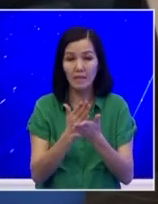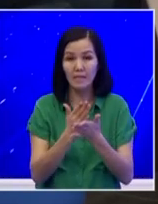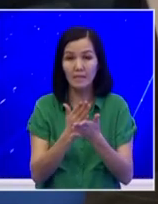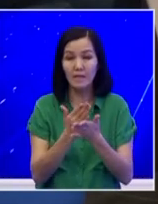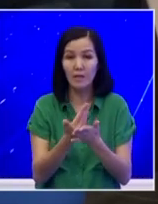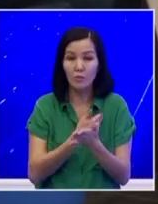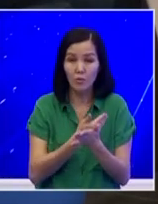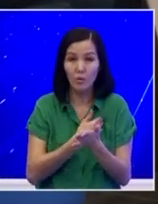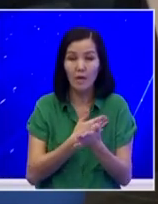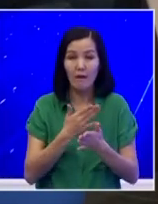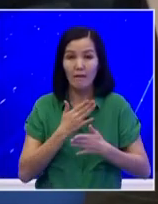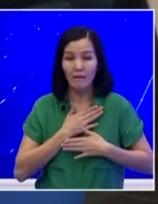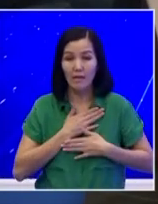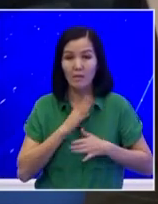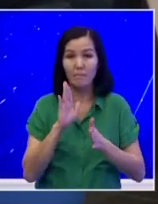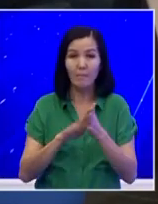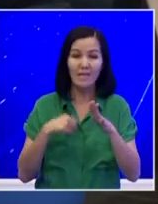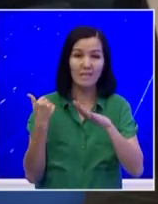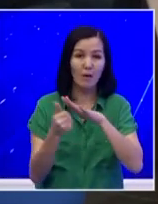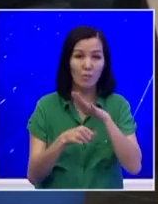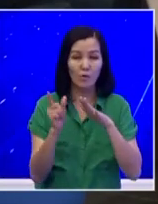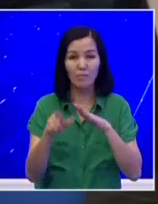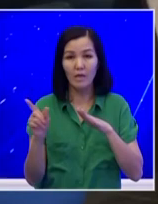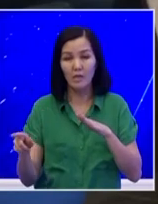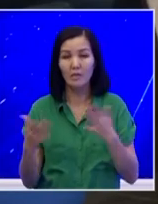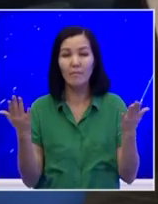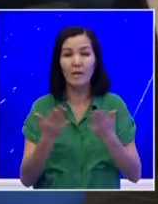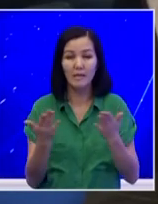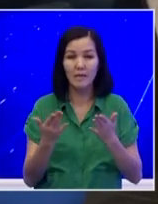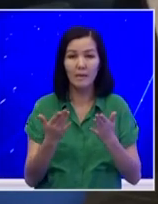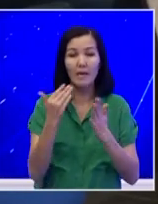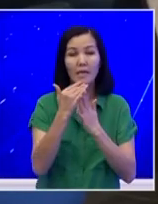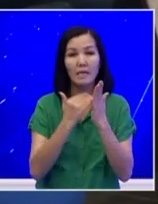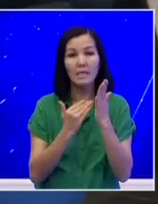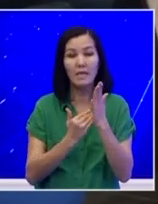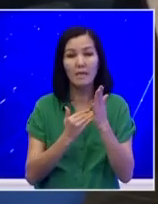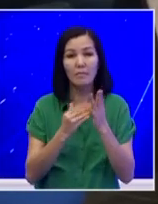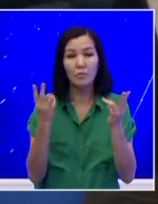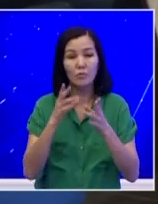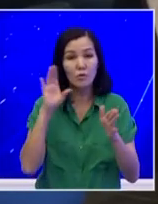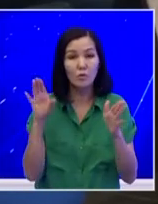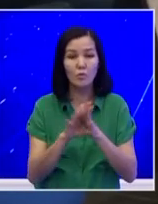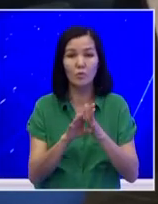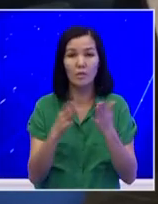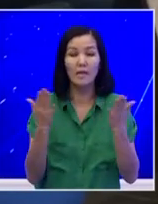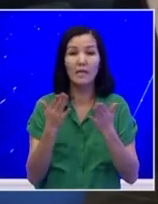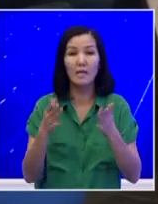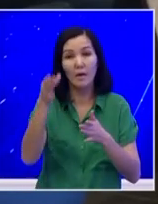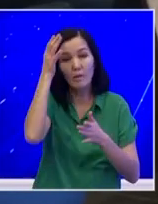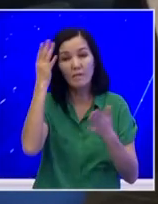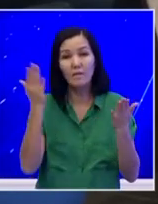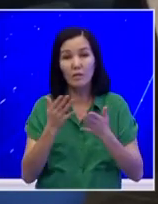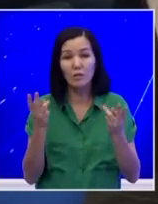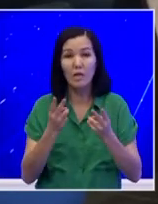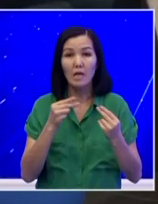претендентам, то есть к нашим безработным гражданам. Каким критериям они должны соответствовать, какое у них должно быть образование,